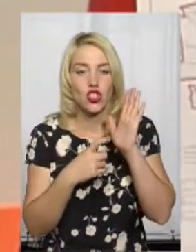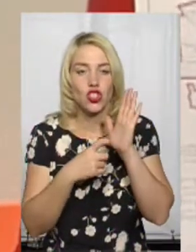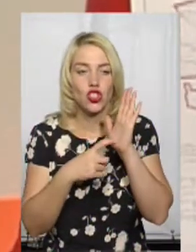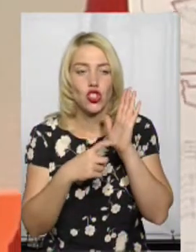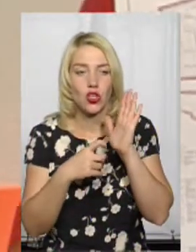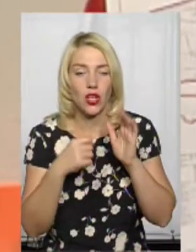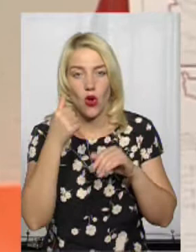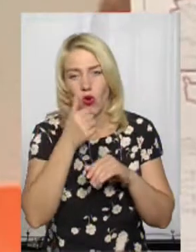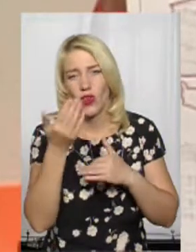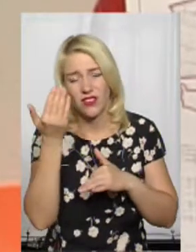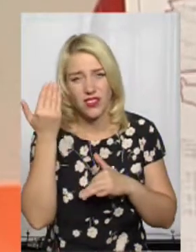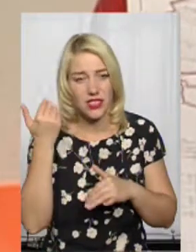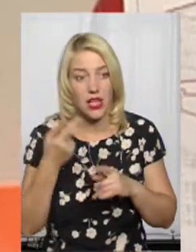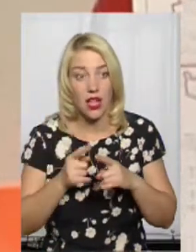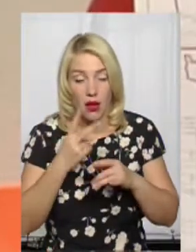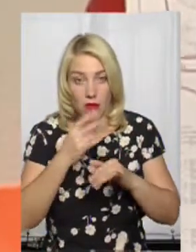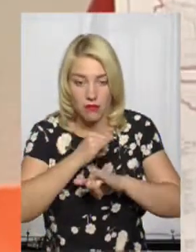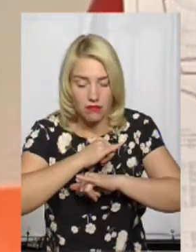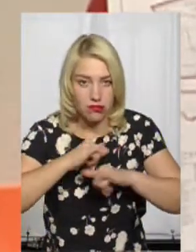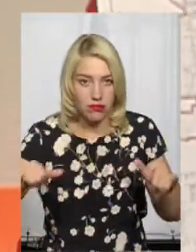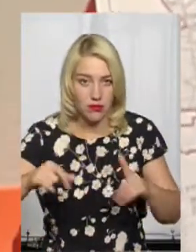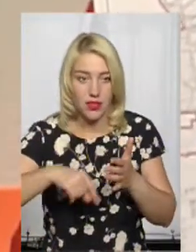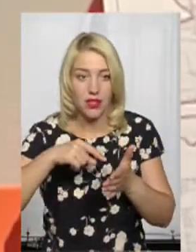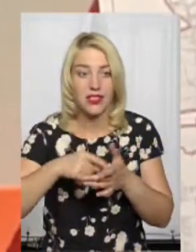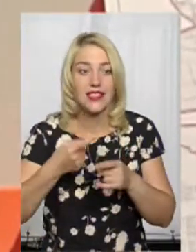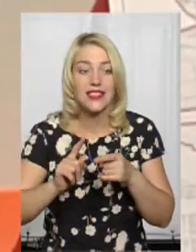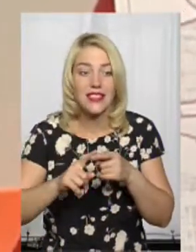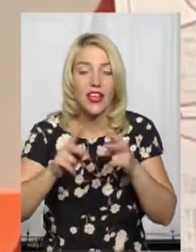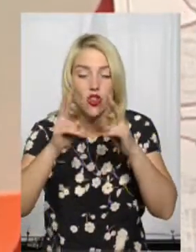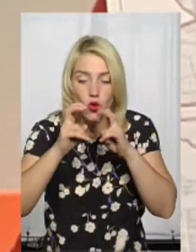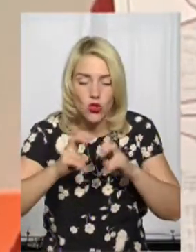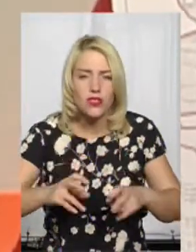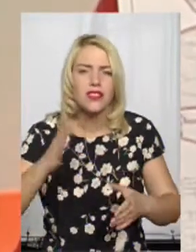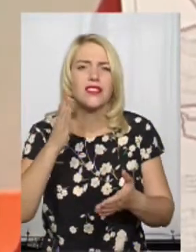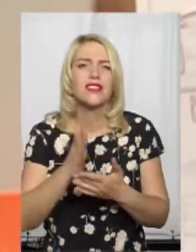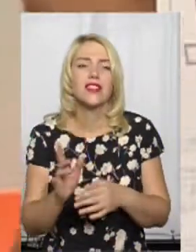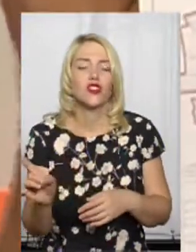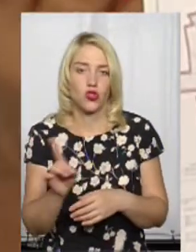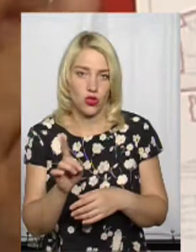600 свого часу. Це воно розрослося останнім часом. Тобто досліджувати є, що,